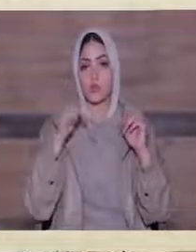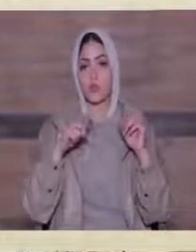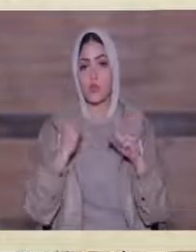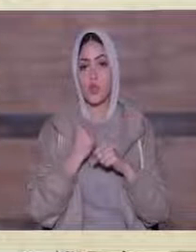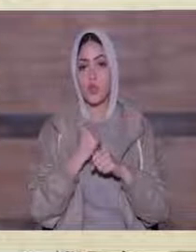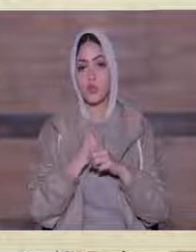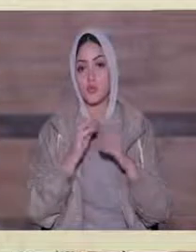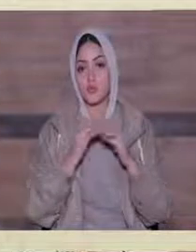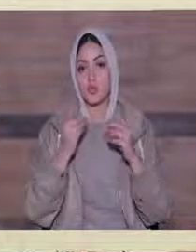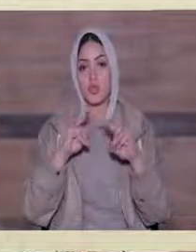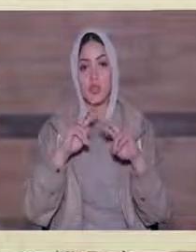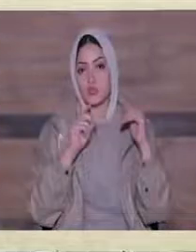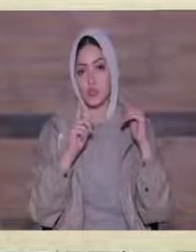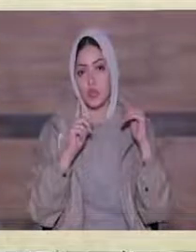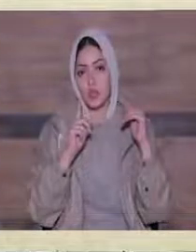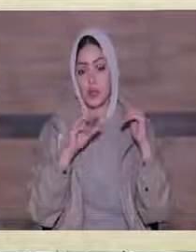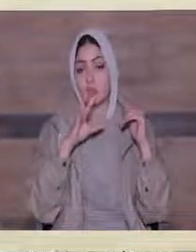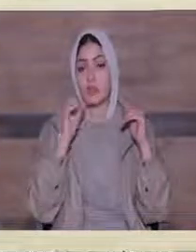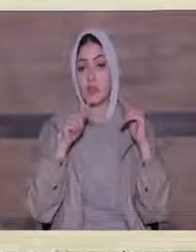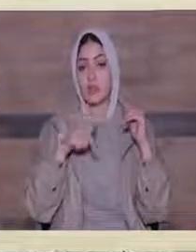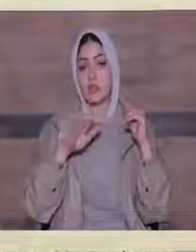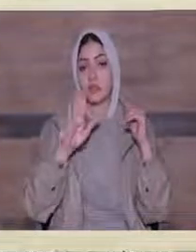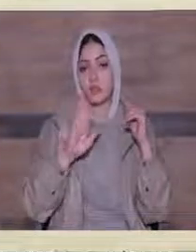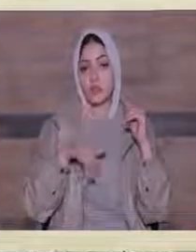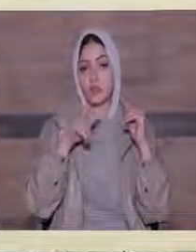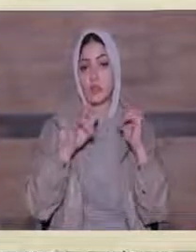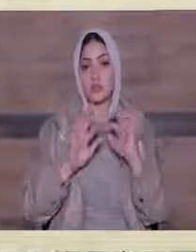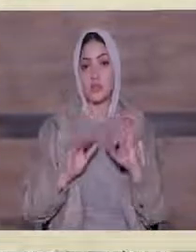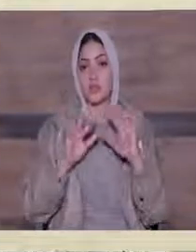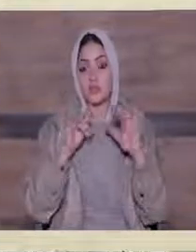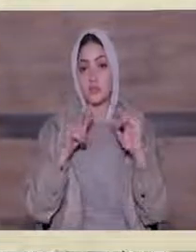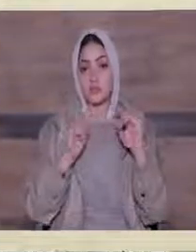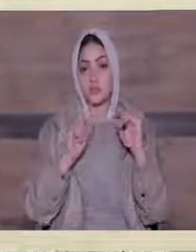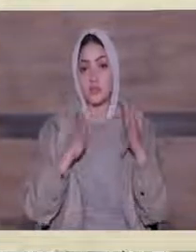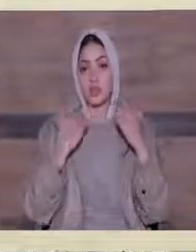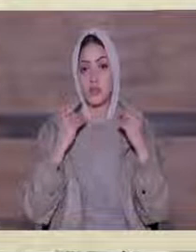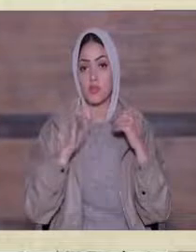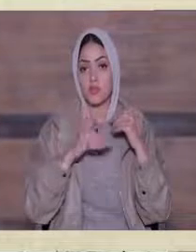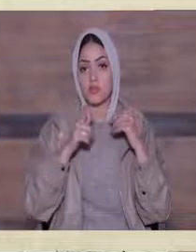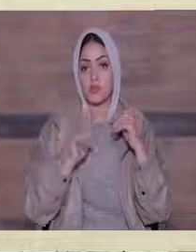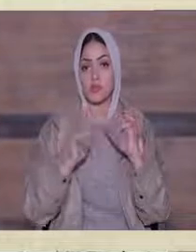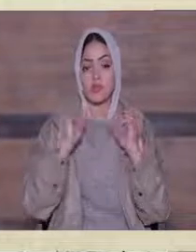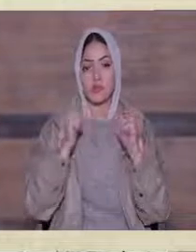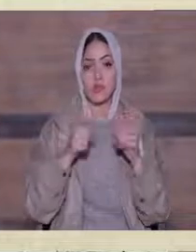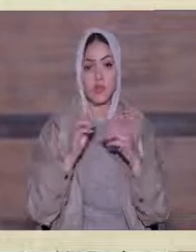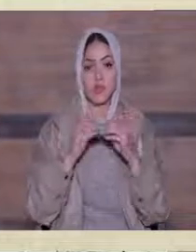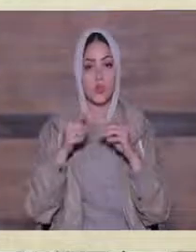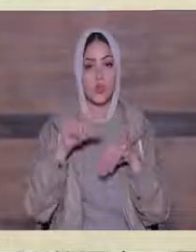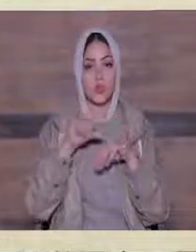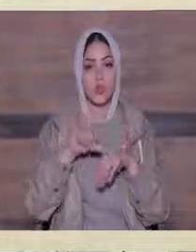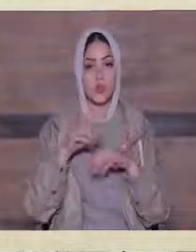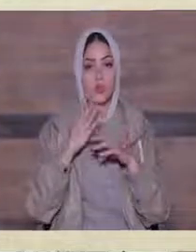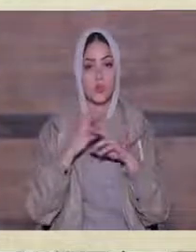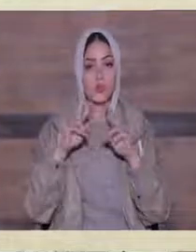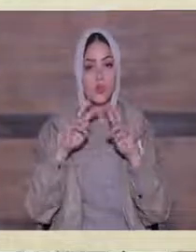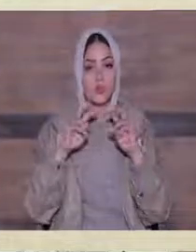بالكشف المبدئي على الثدي. إذا كان الكشف غير مطمئن أو غير كافي بيتم تحويلهم إلى المراكز